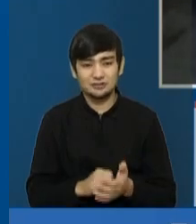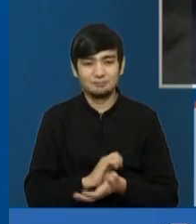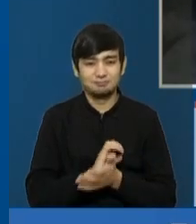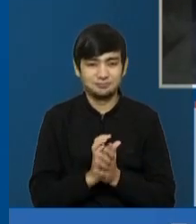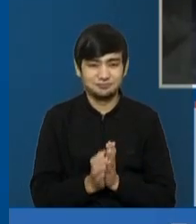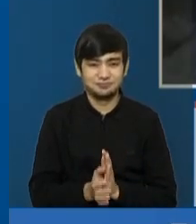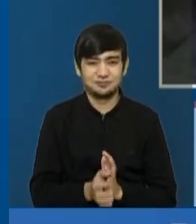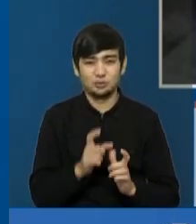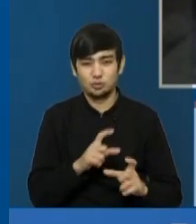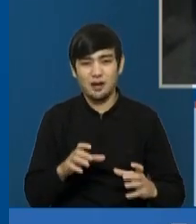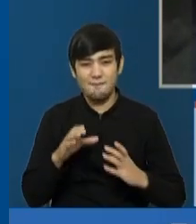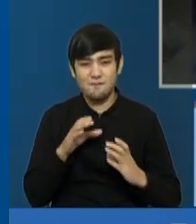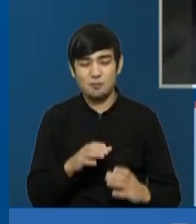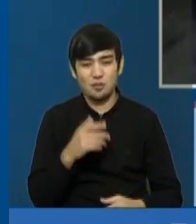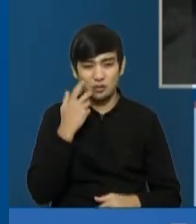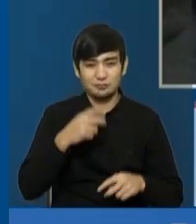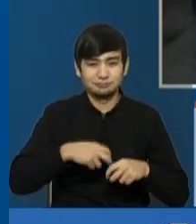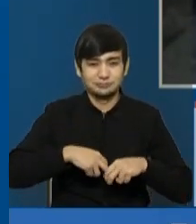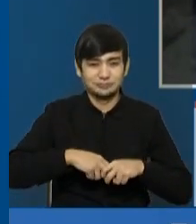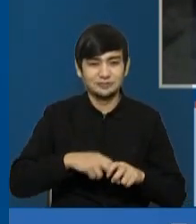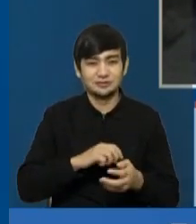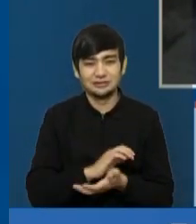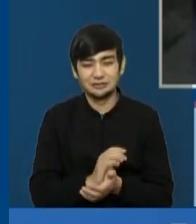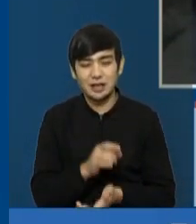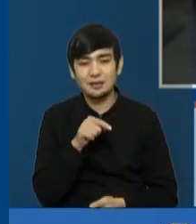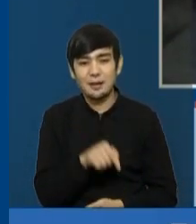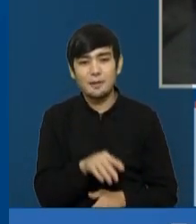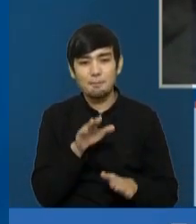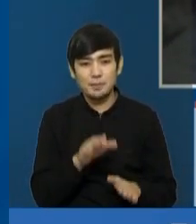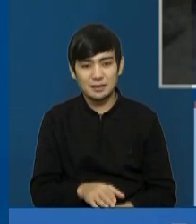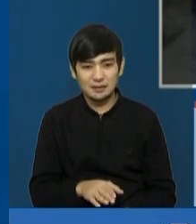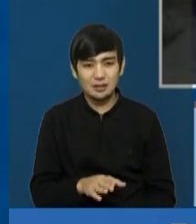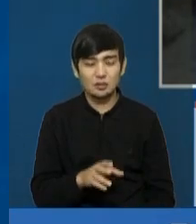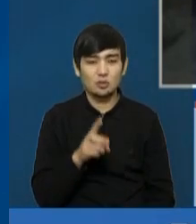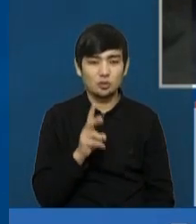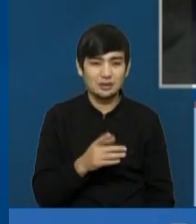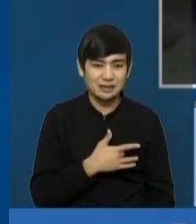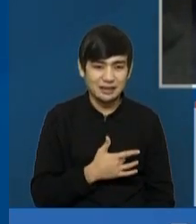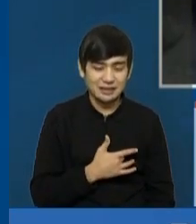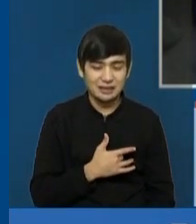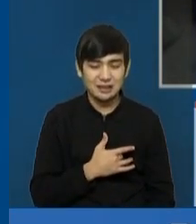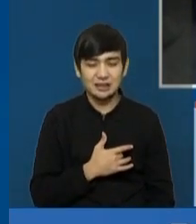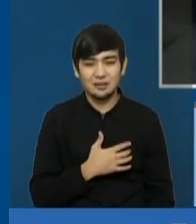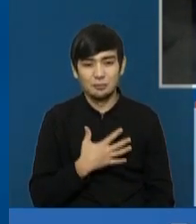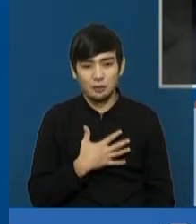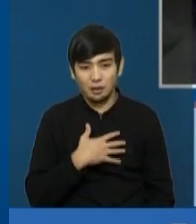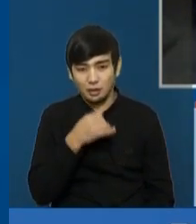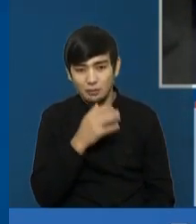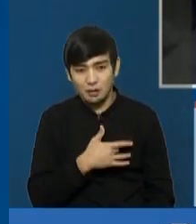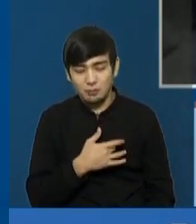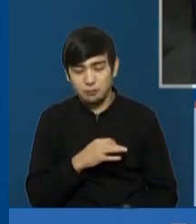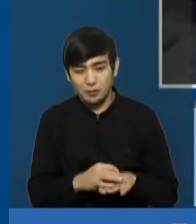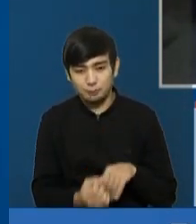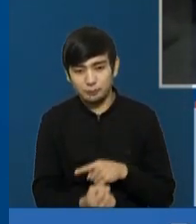толы адамдар автобуста тұрса, олардың ішінде біреудің жүрегі қысылуы мүмкін, немесе